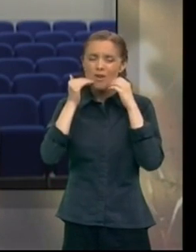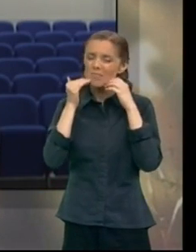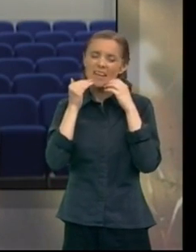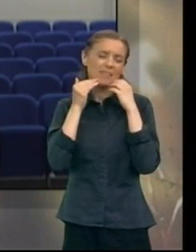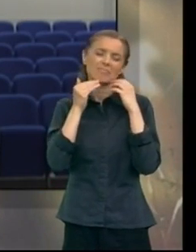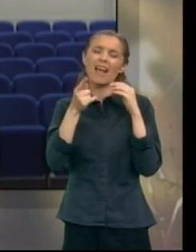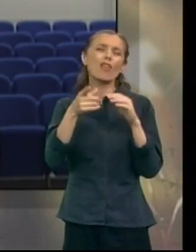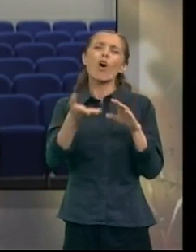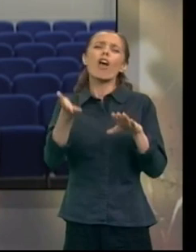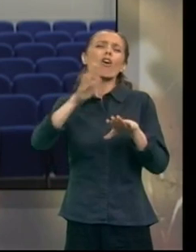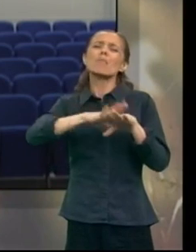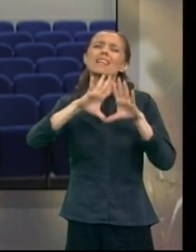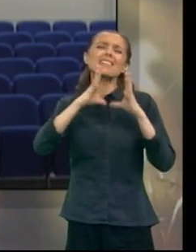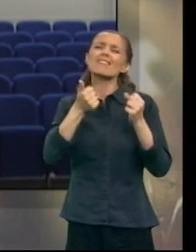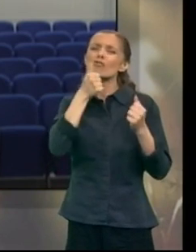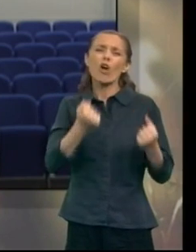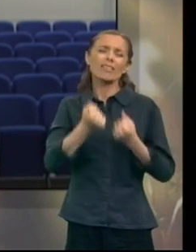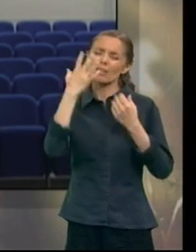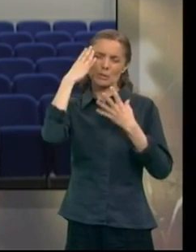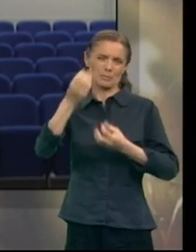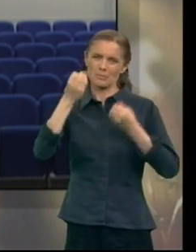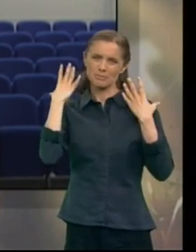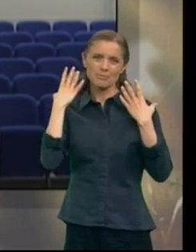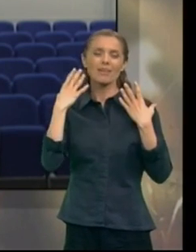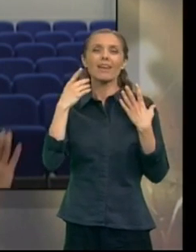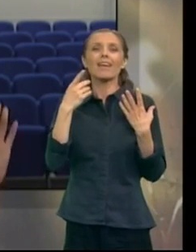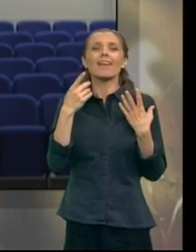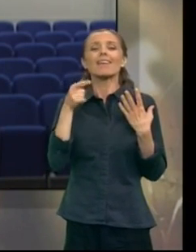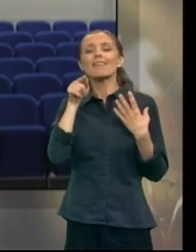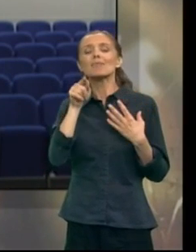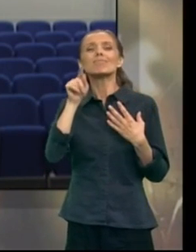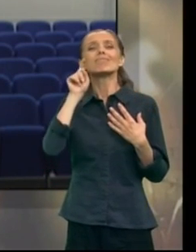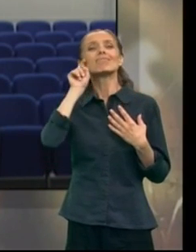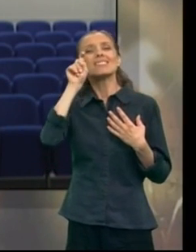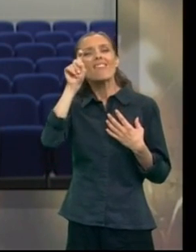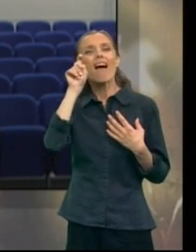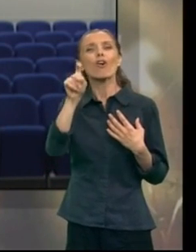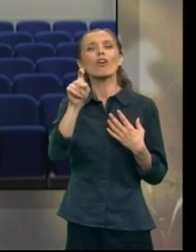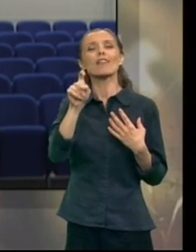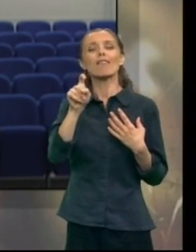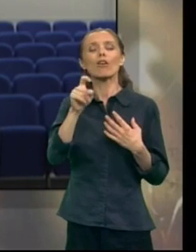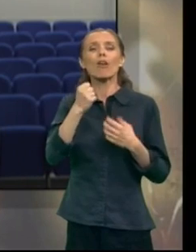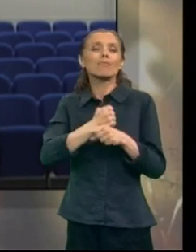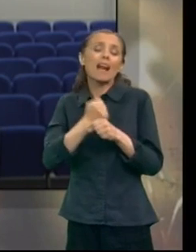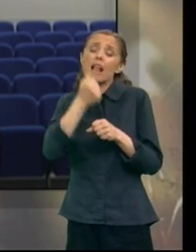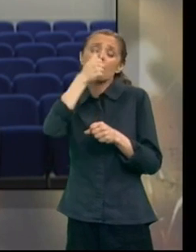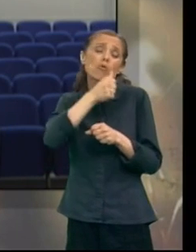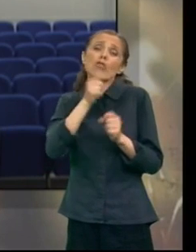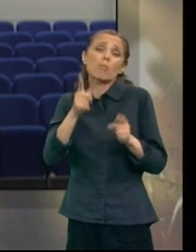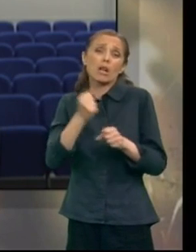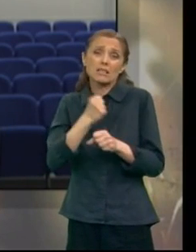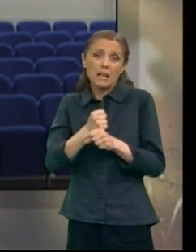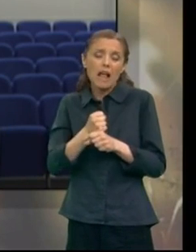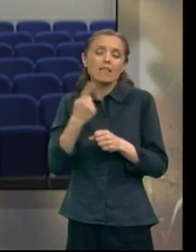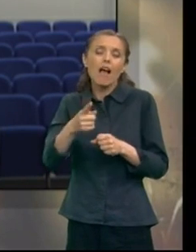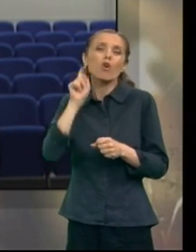to što je teško i mi onda lepo na svakodnevnom nivou izvršavamo šta imamo i tako dan